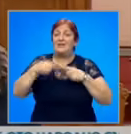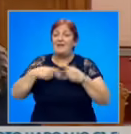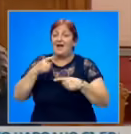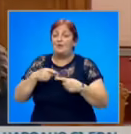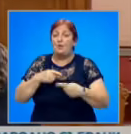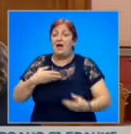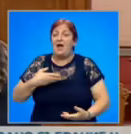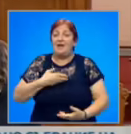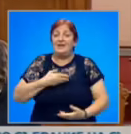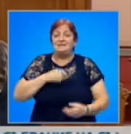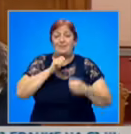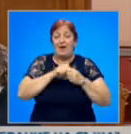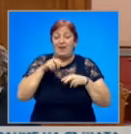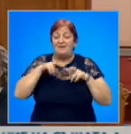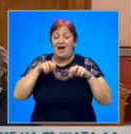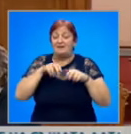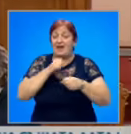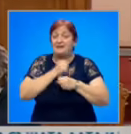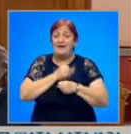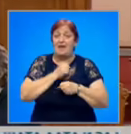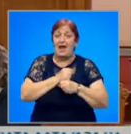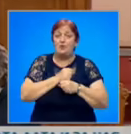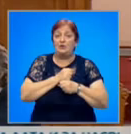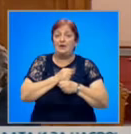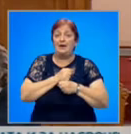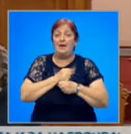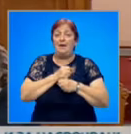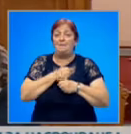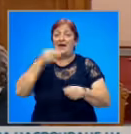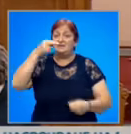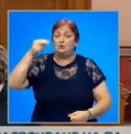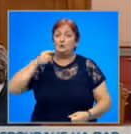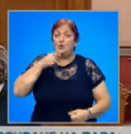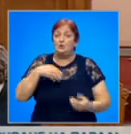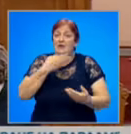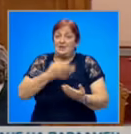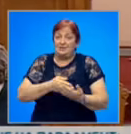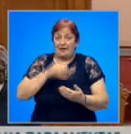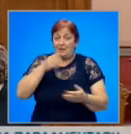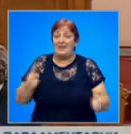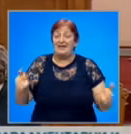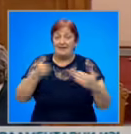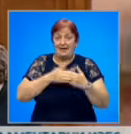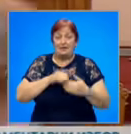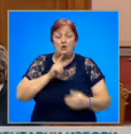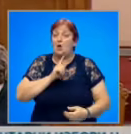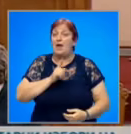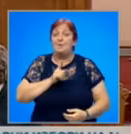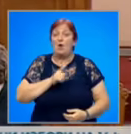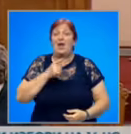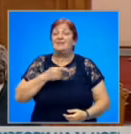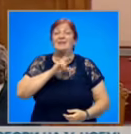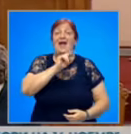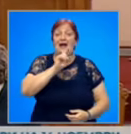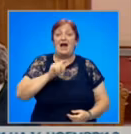да правя анализ на работата на институциите, които се предлага да бъдат закрити, но не мога да